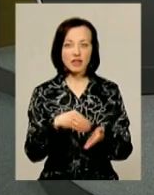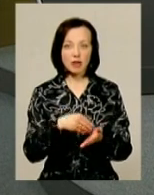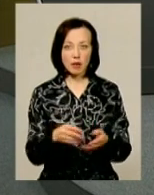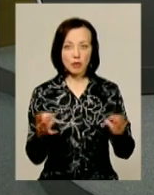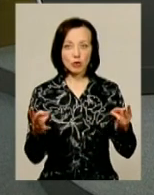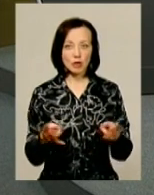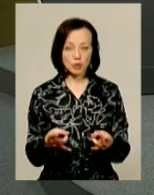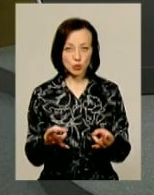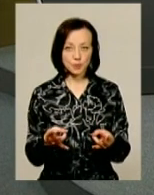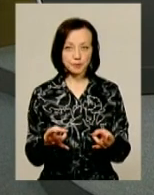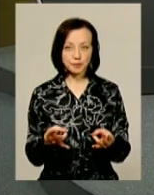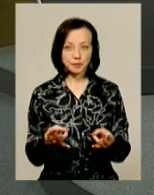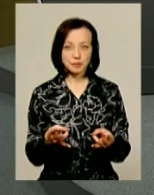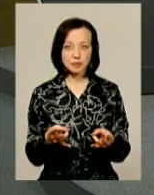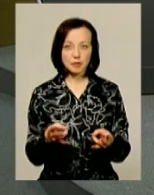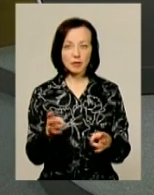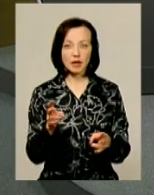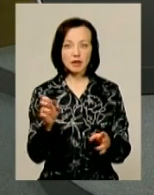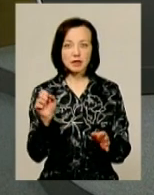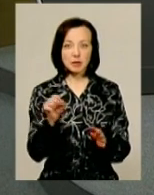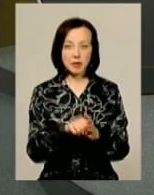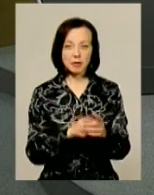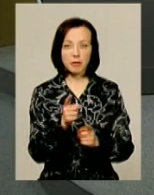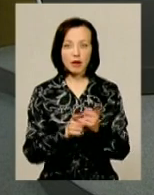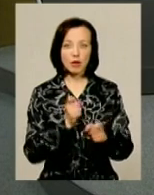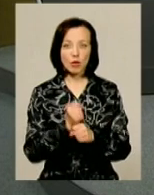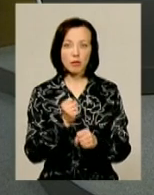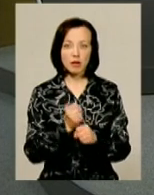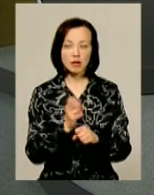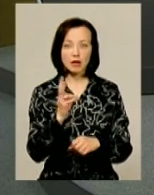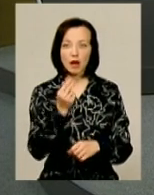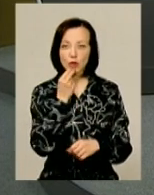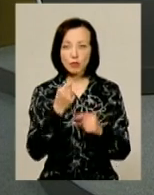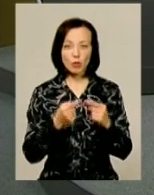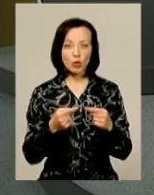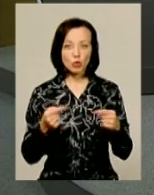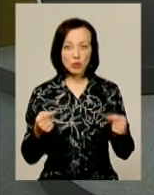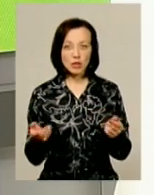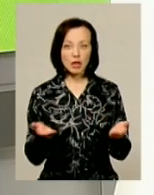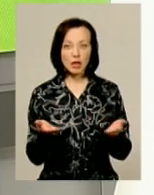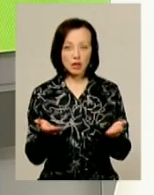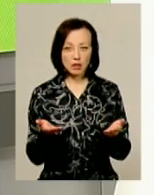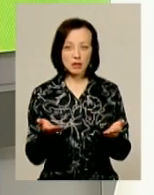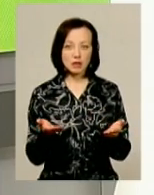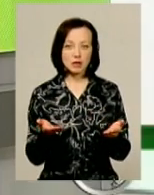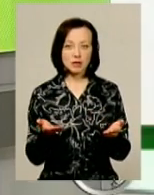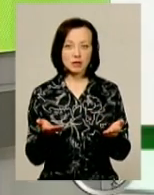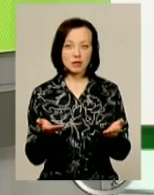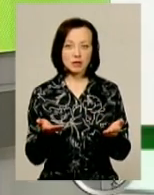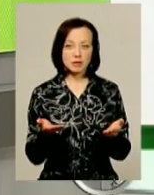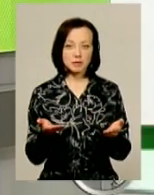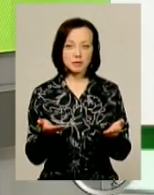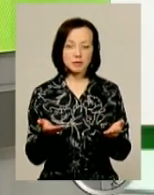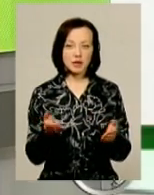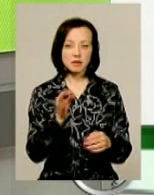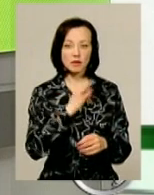їх потрібно забити, ці тварини, і переробити на харчові продукти, які переробляються